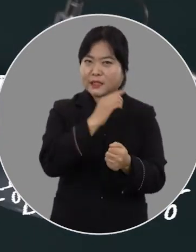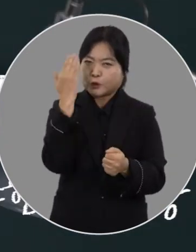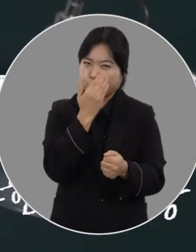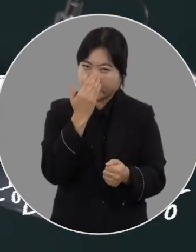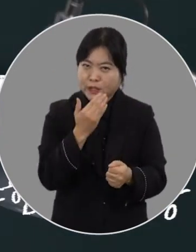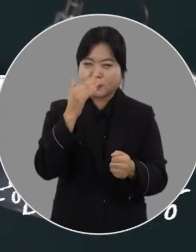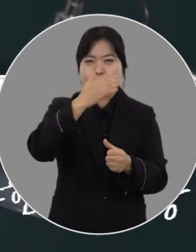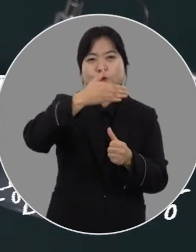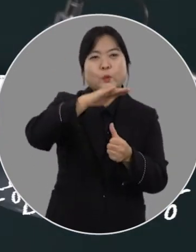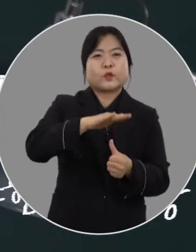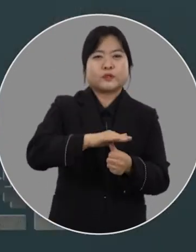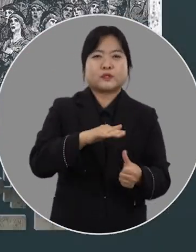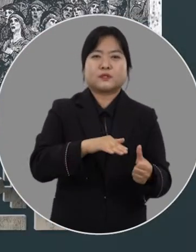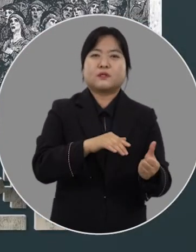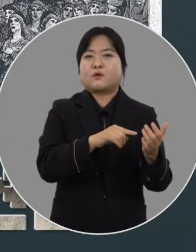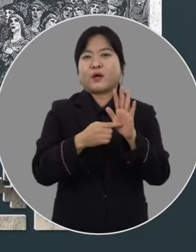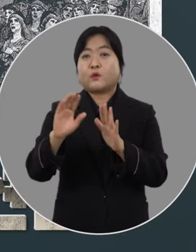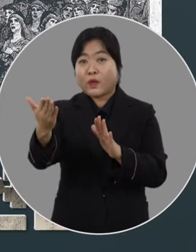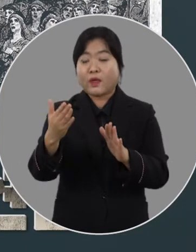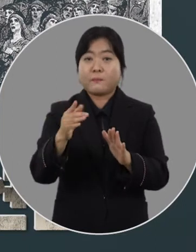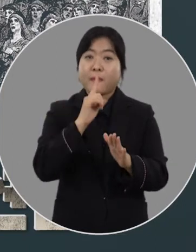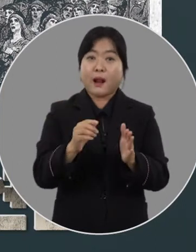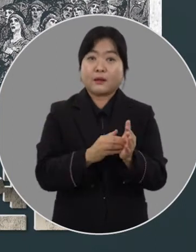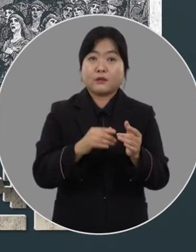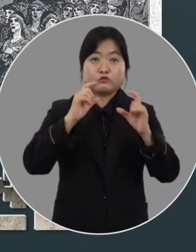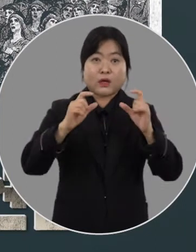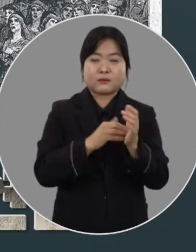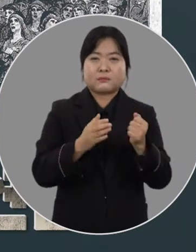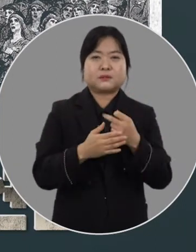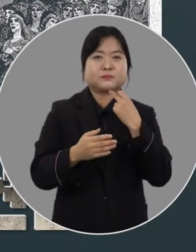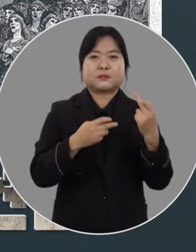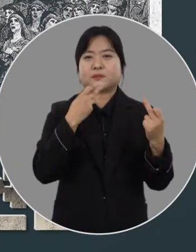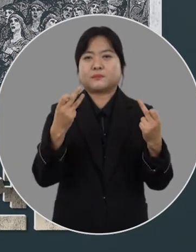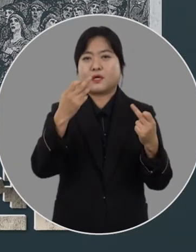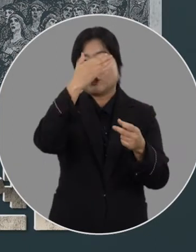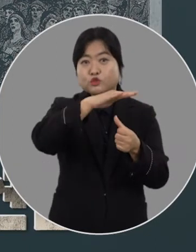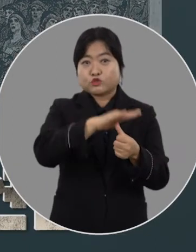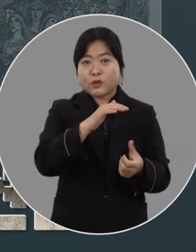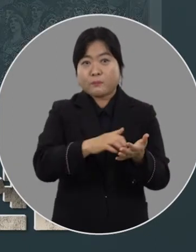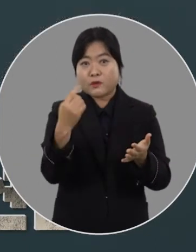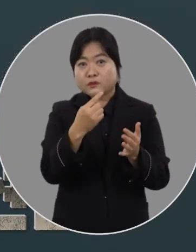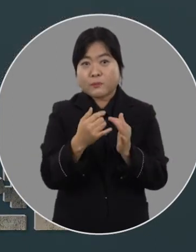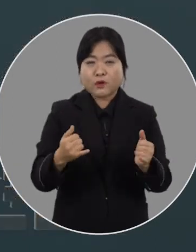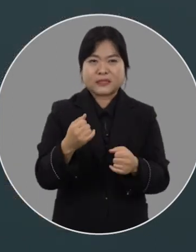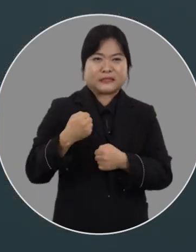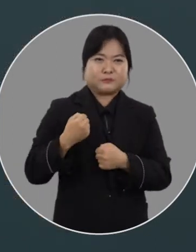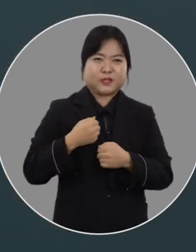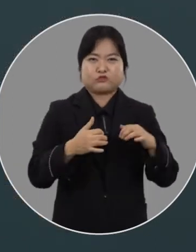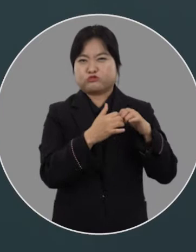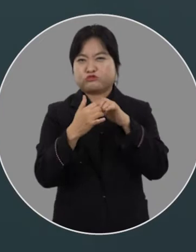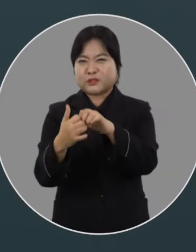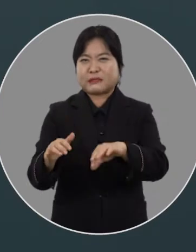소년들이 나타나서 해야 된다고 해서 12세에서 13세 정도의 소년들이 몇천 명이 십자군에